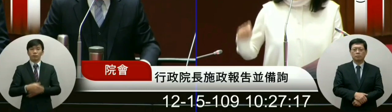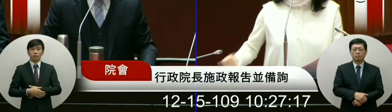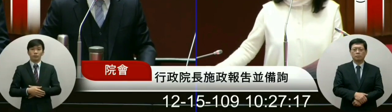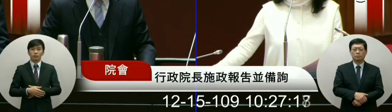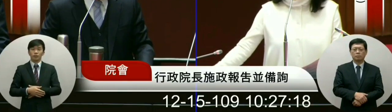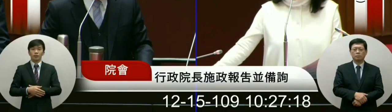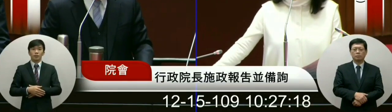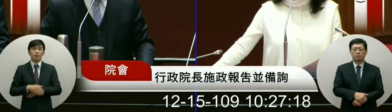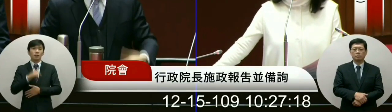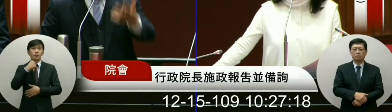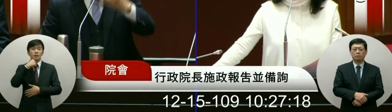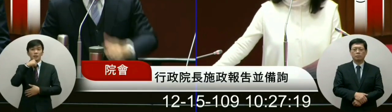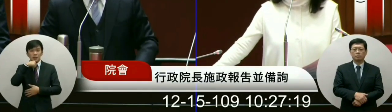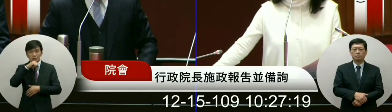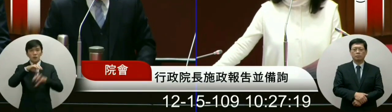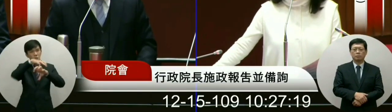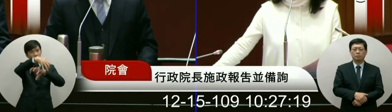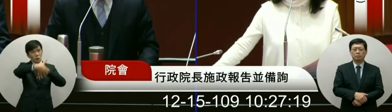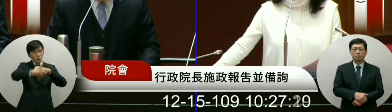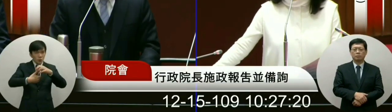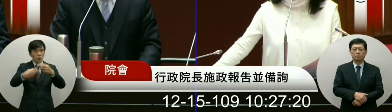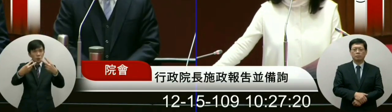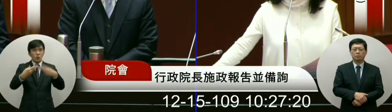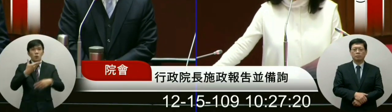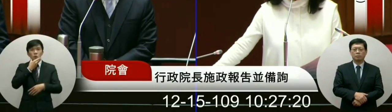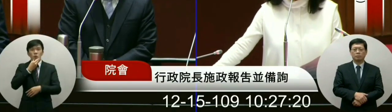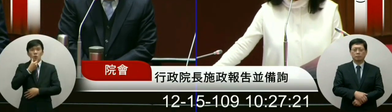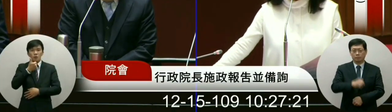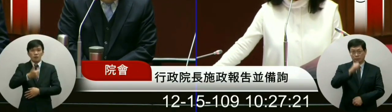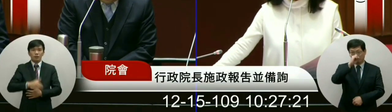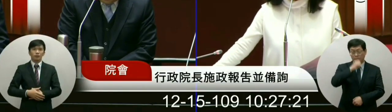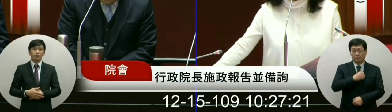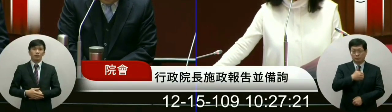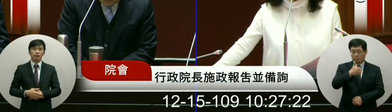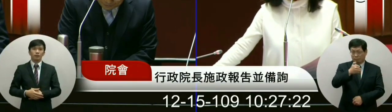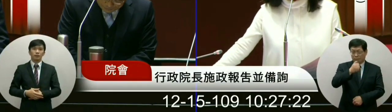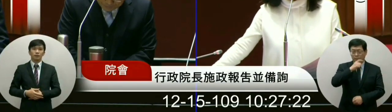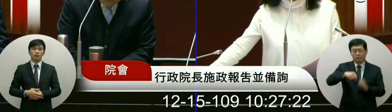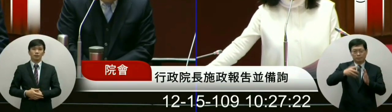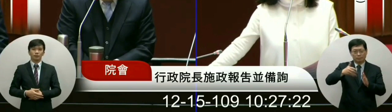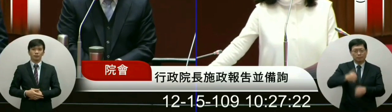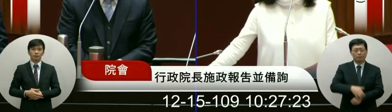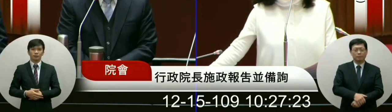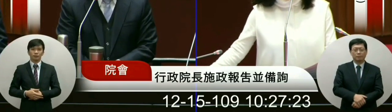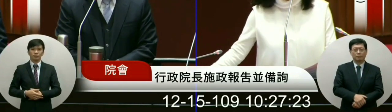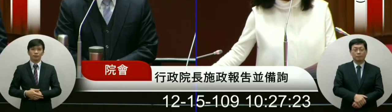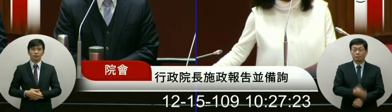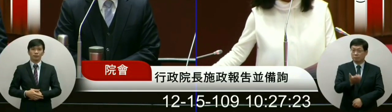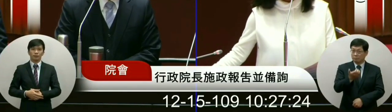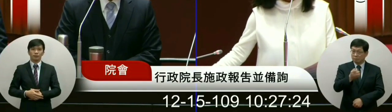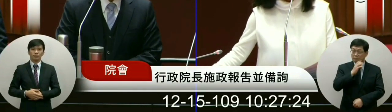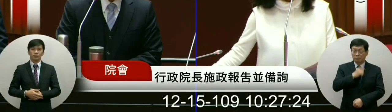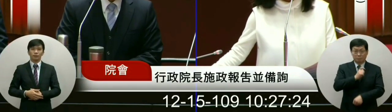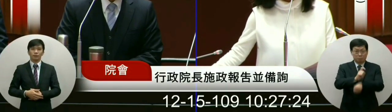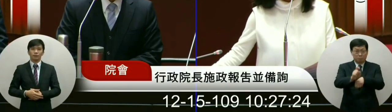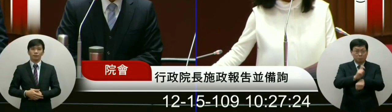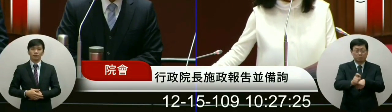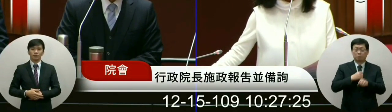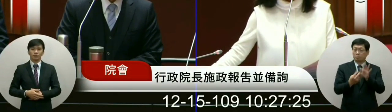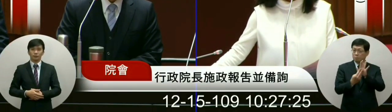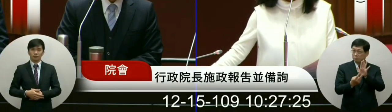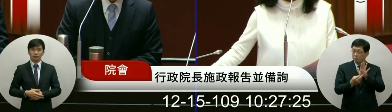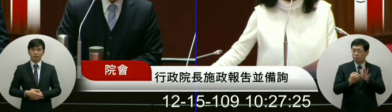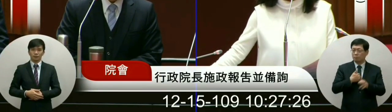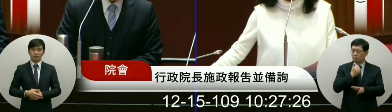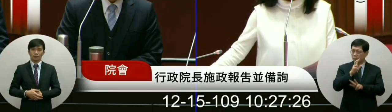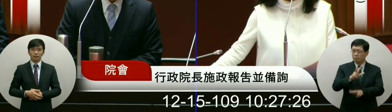以是世界的福地，所以我们一起努力。谢谢。 好，非常谢谢苏院长哈，您刚刚十分钟的论述，